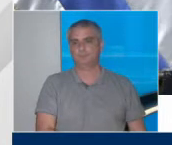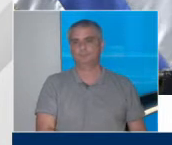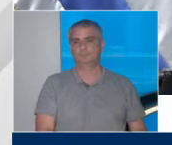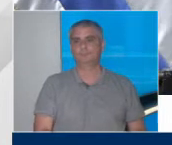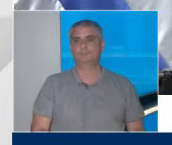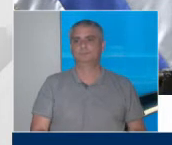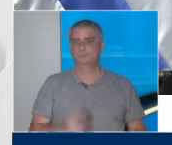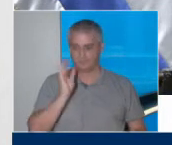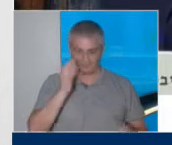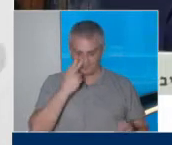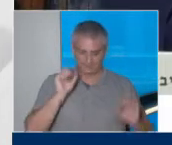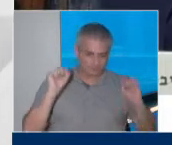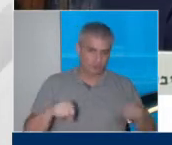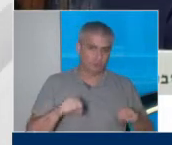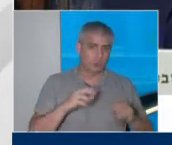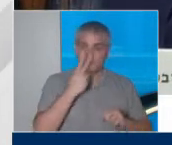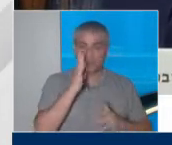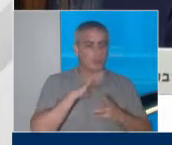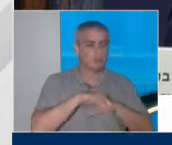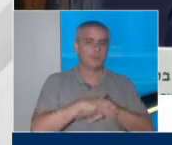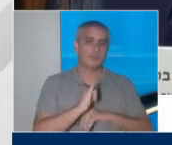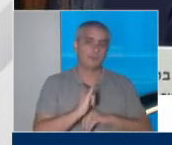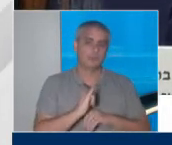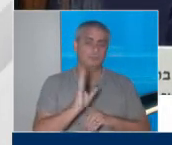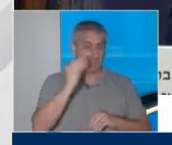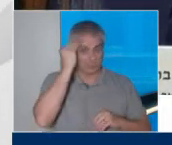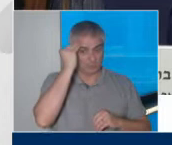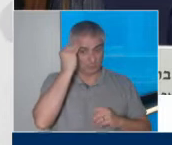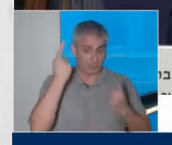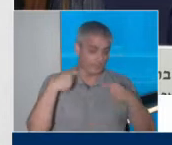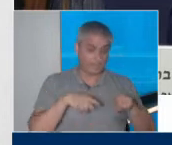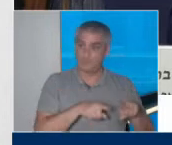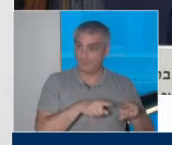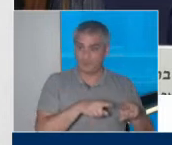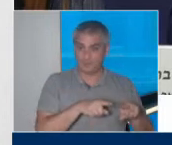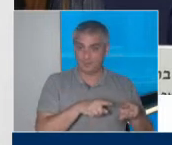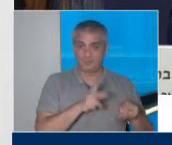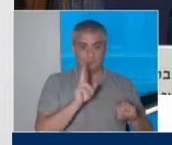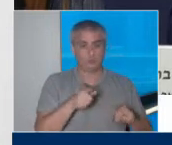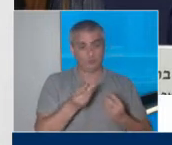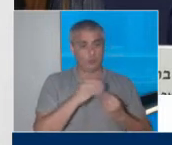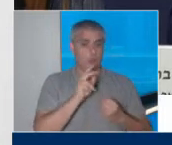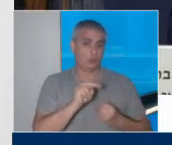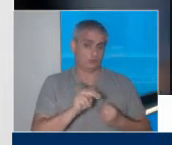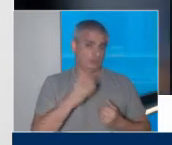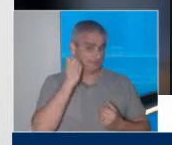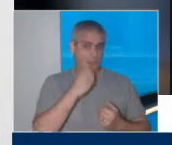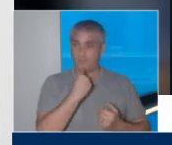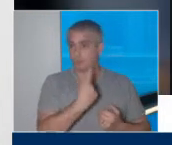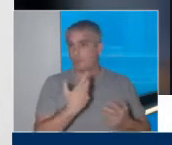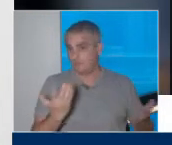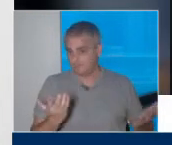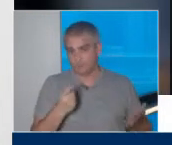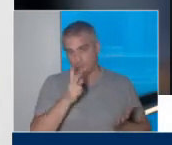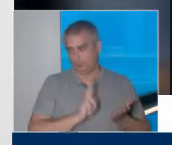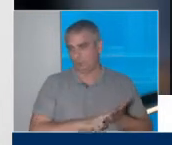מנסים להשתלט על האירוע הזה, ולראות לאיפה הוא מוביל. צריך לזכור שבמקביל, יש פה עוד עניינים שליברמן טוען להם, והוא